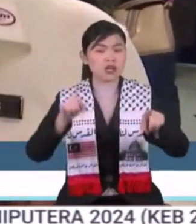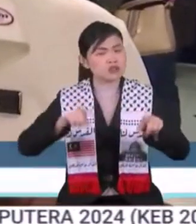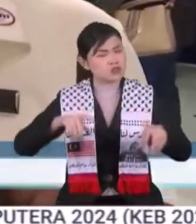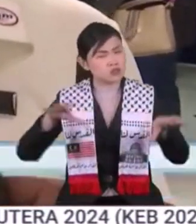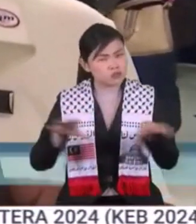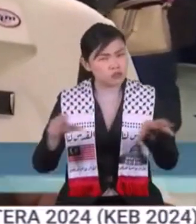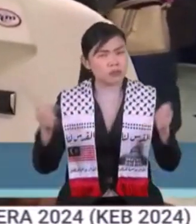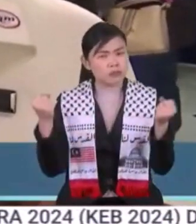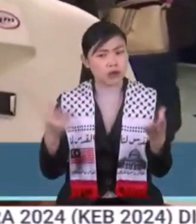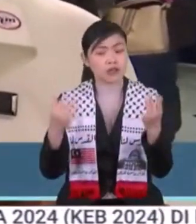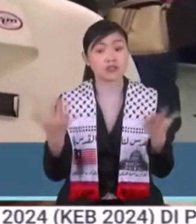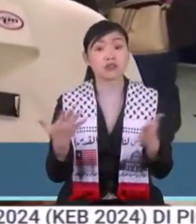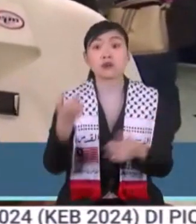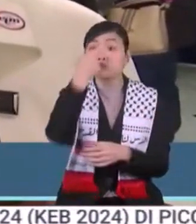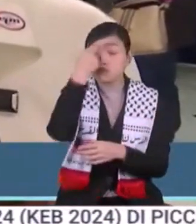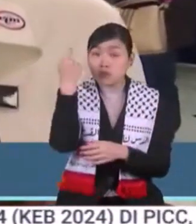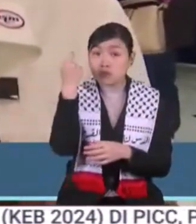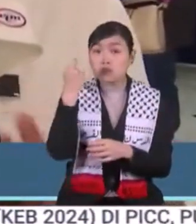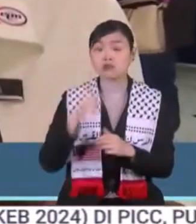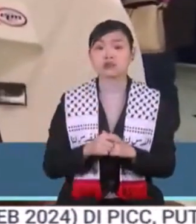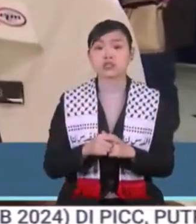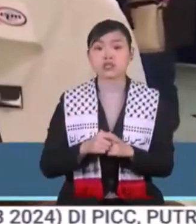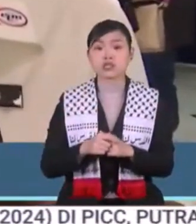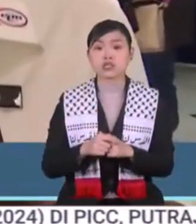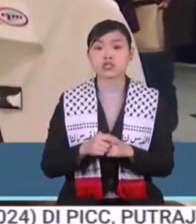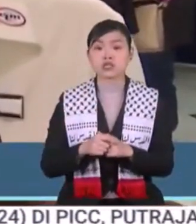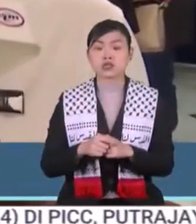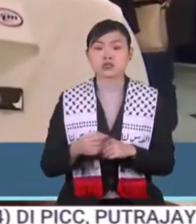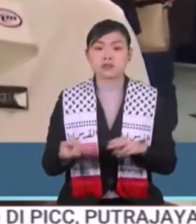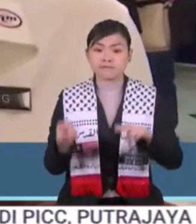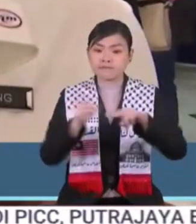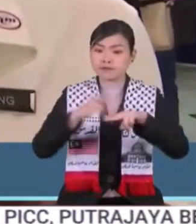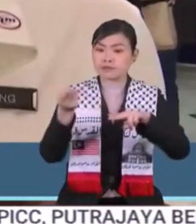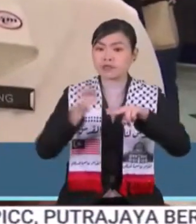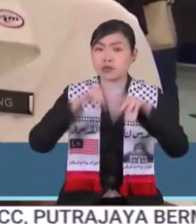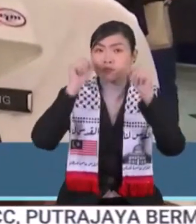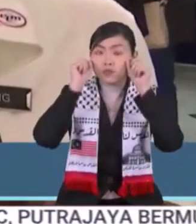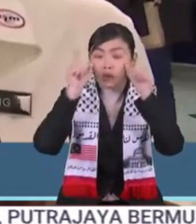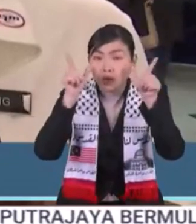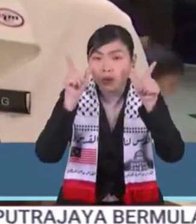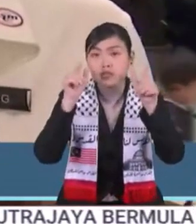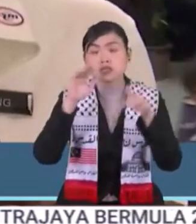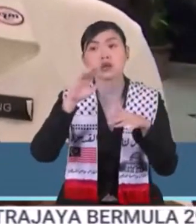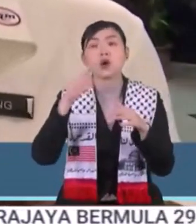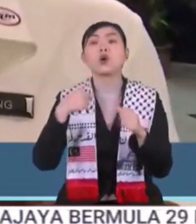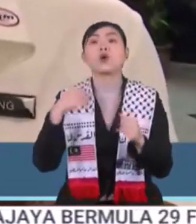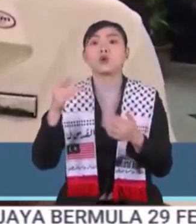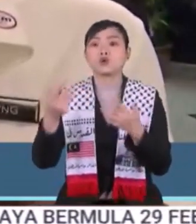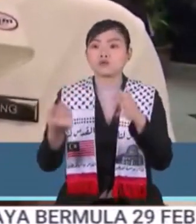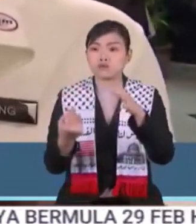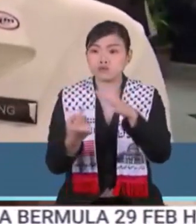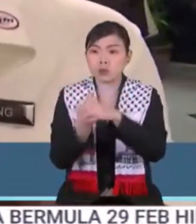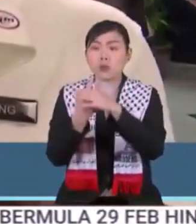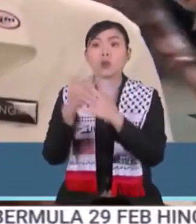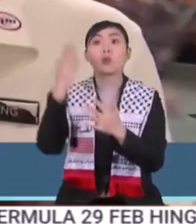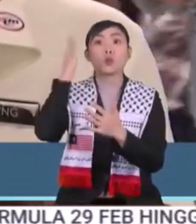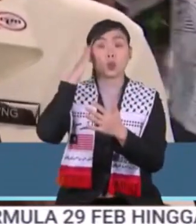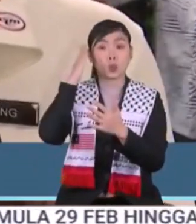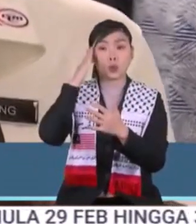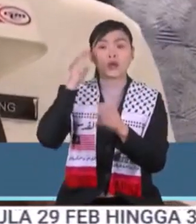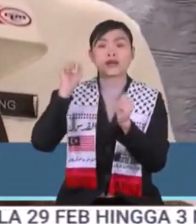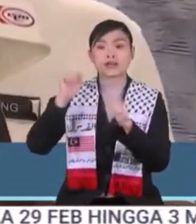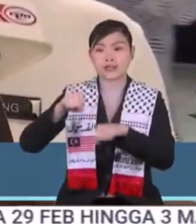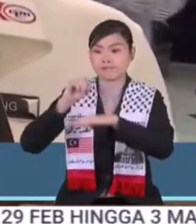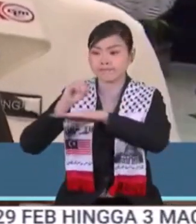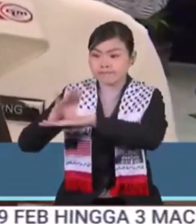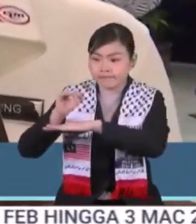be done. All right, because with increasing awareness, we diagnose them earlier and earlier, and we can provide genetic